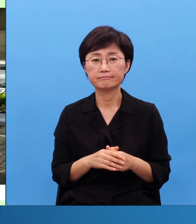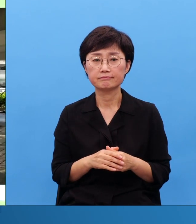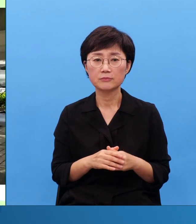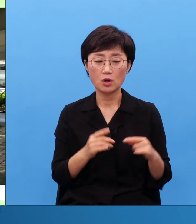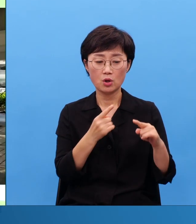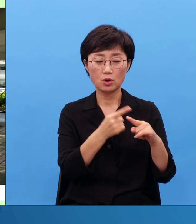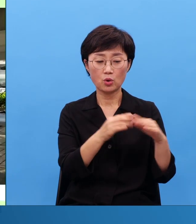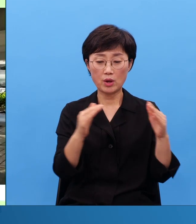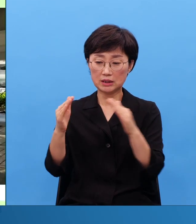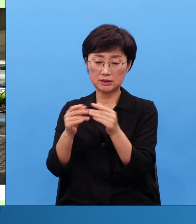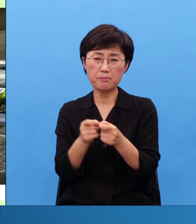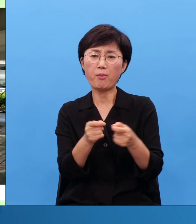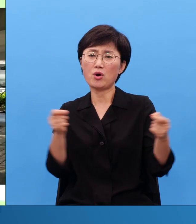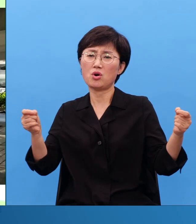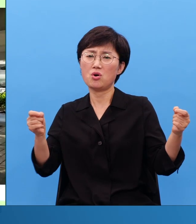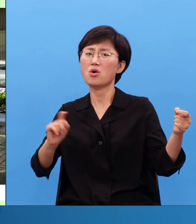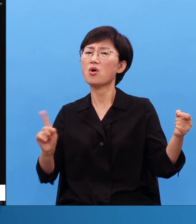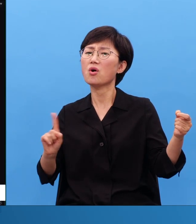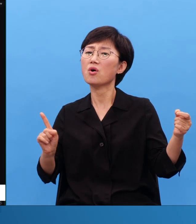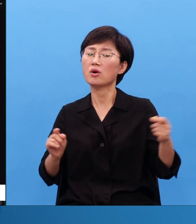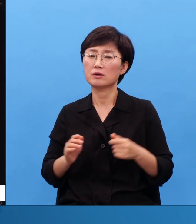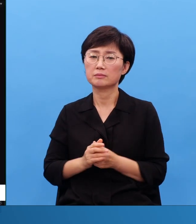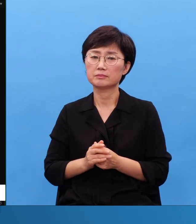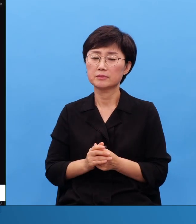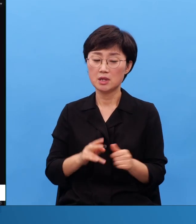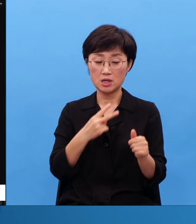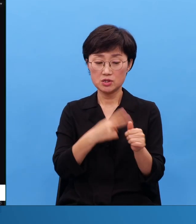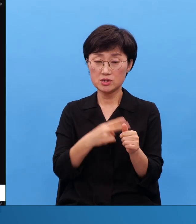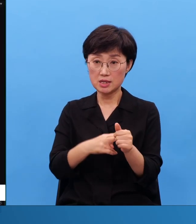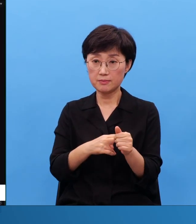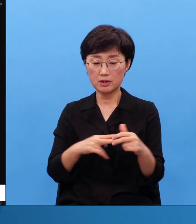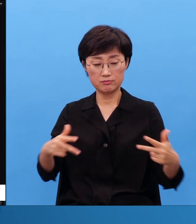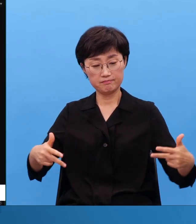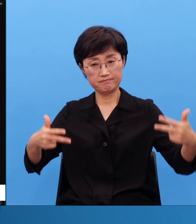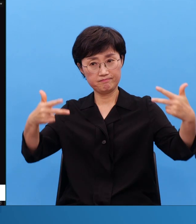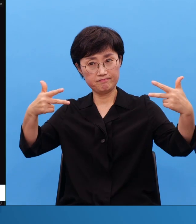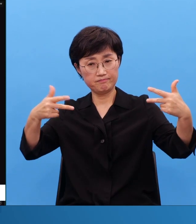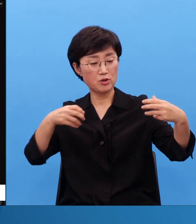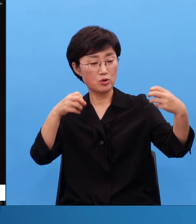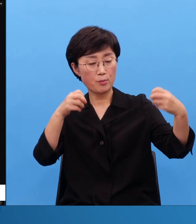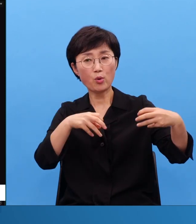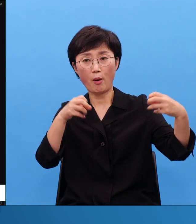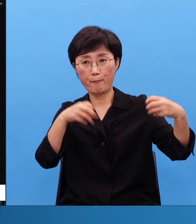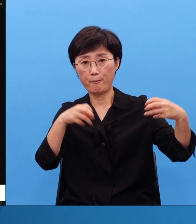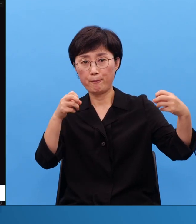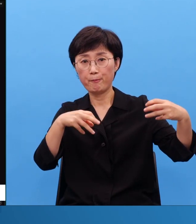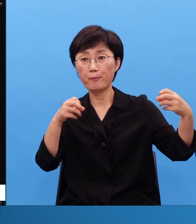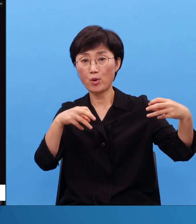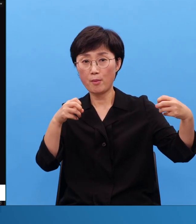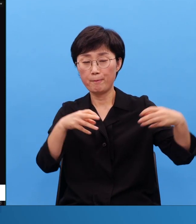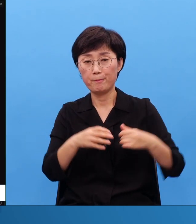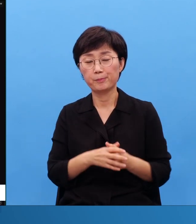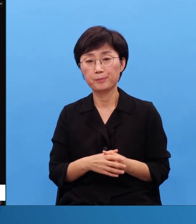교회에서 멀리 떨어진 곳에 사는 랩넌트들은 선생님과 줌으로 만나서 포럼을 해.